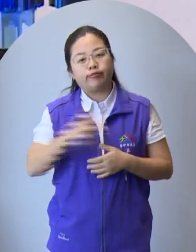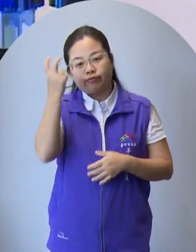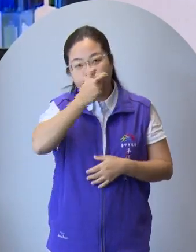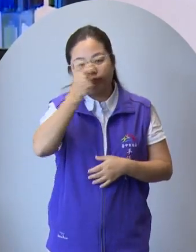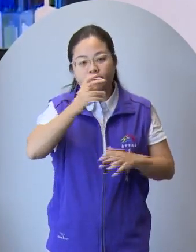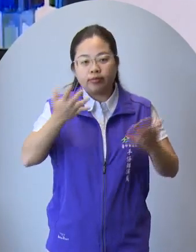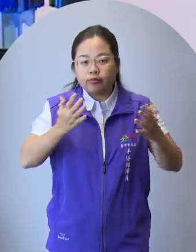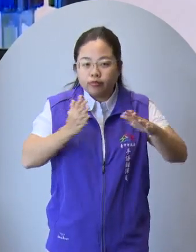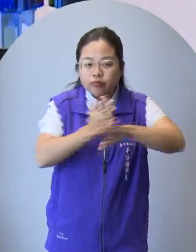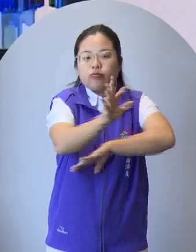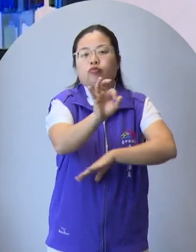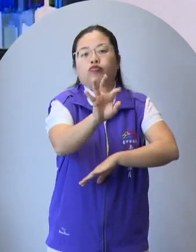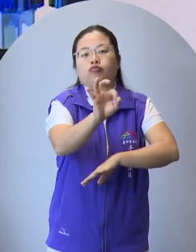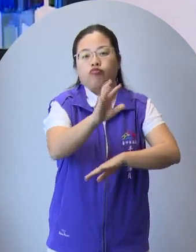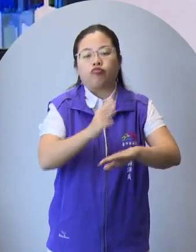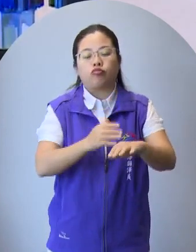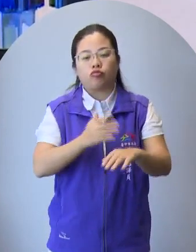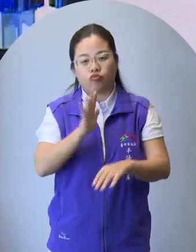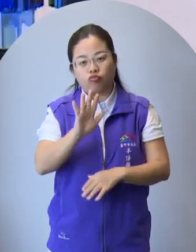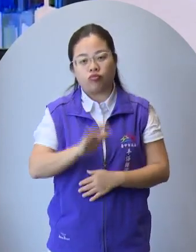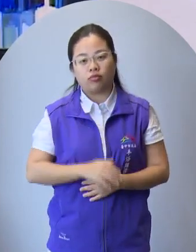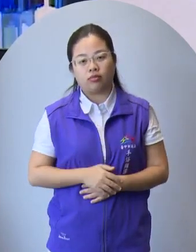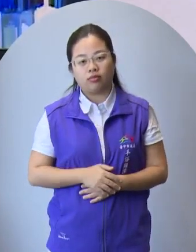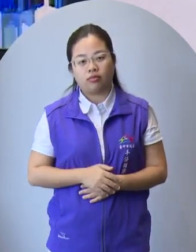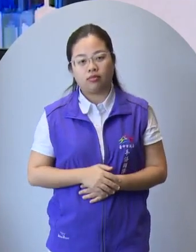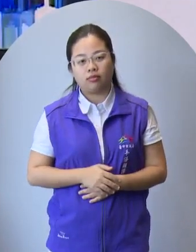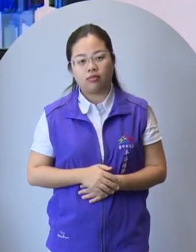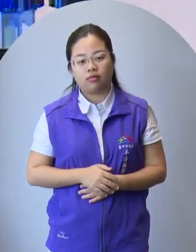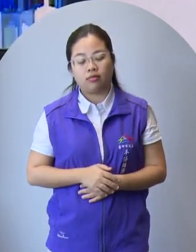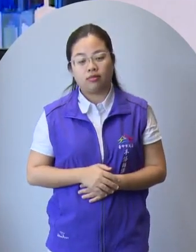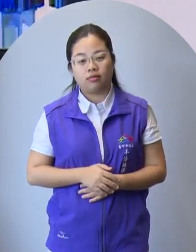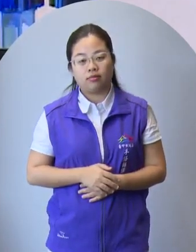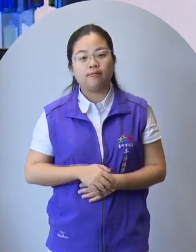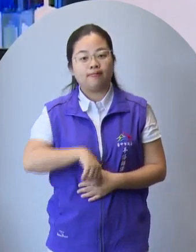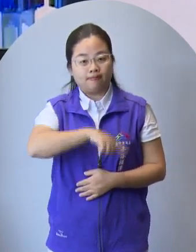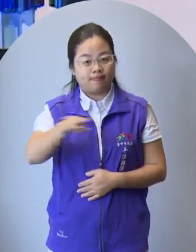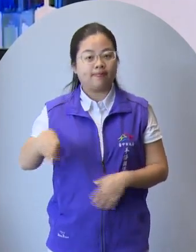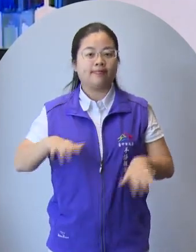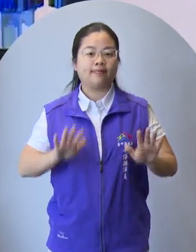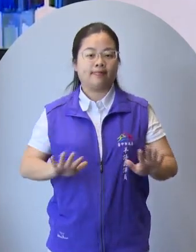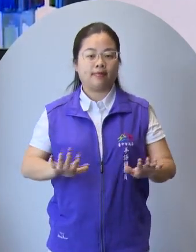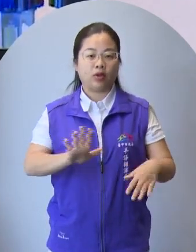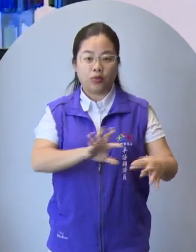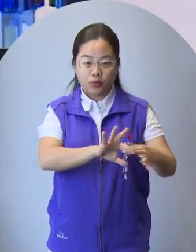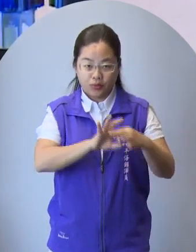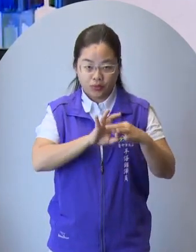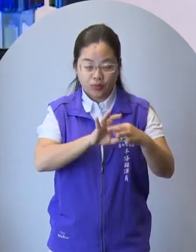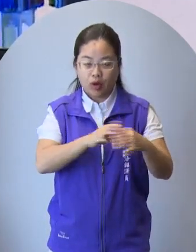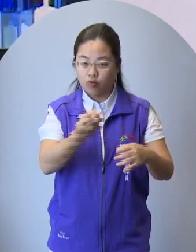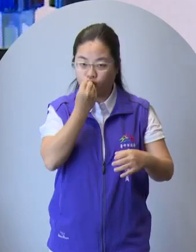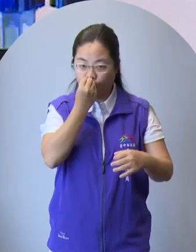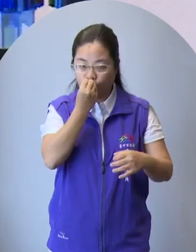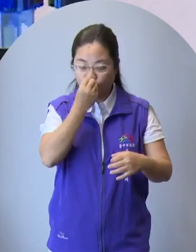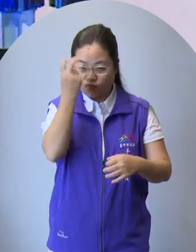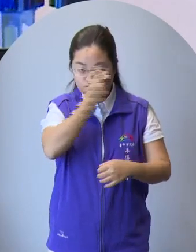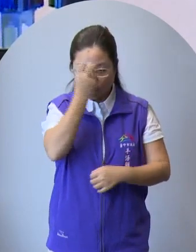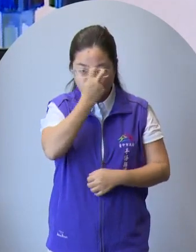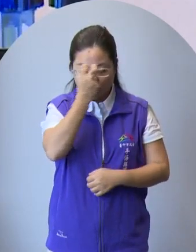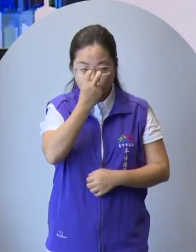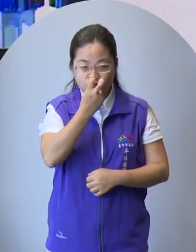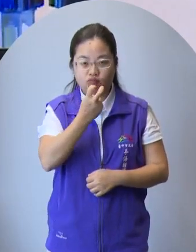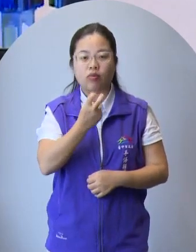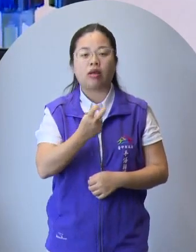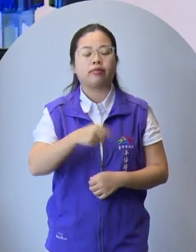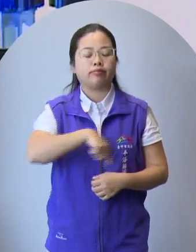检验大概超过500件哈。所以呢，也因此我们现在有关于相关食品的检验量能